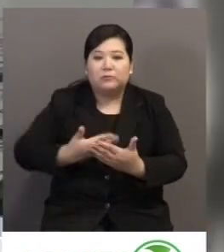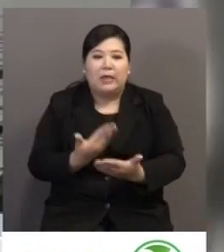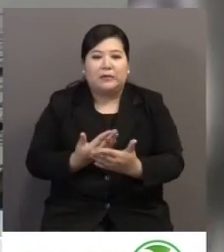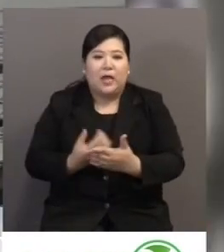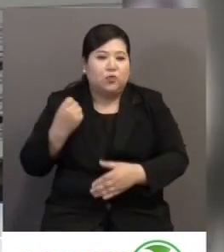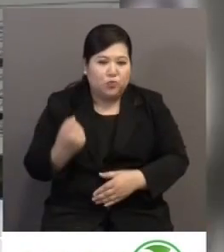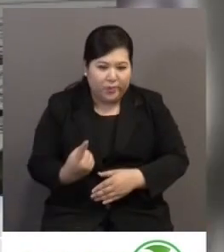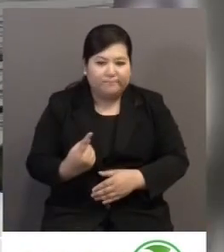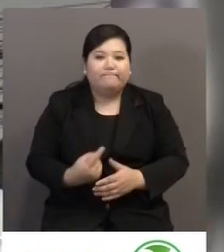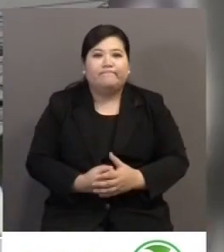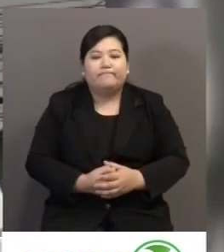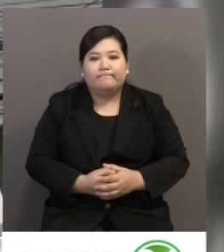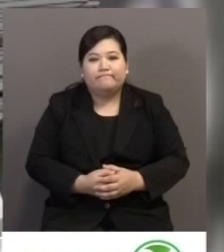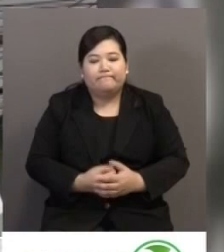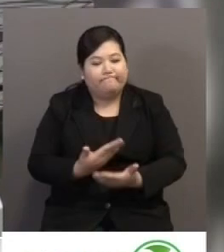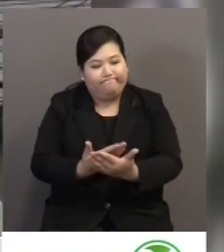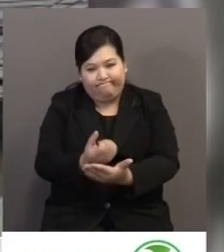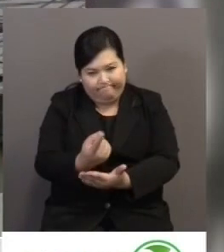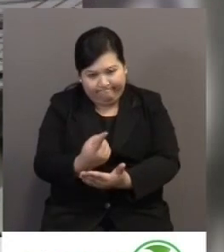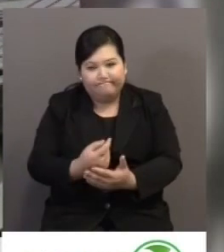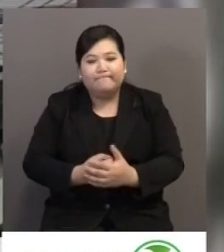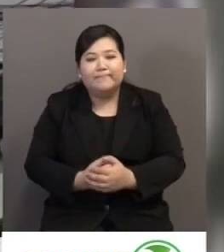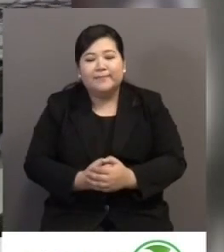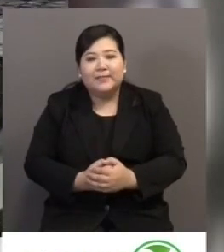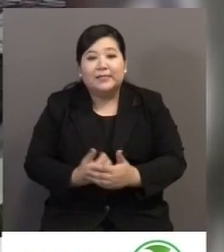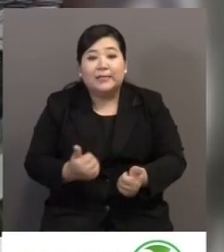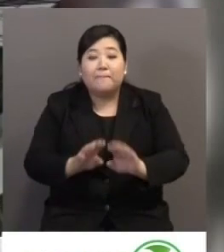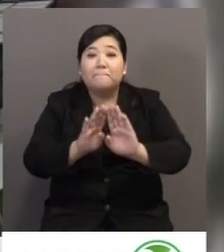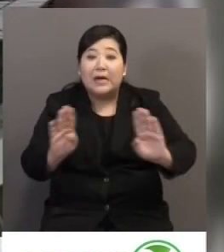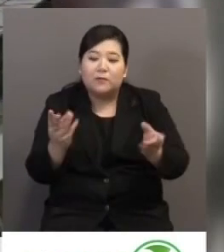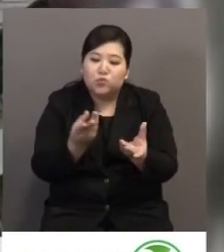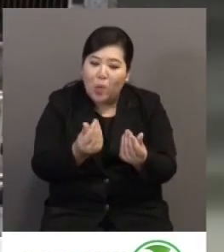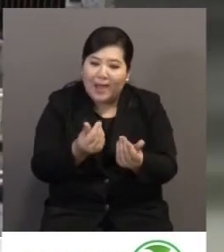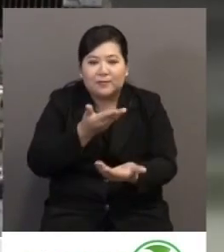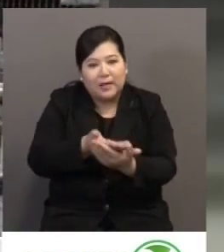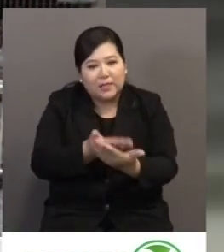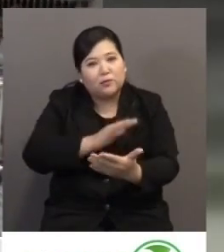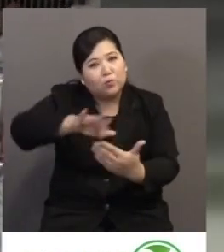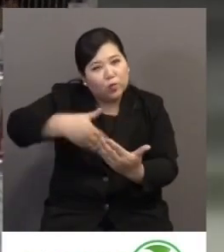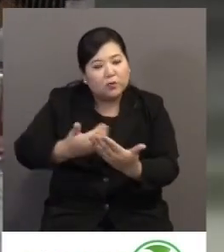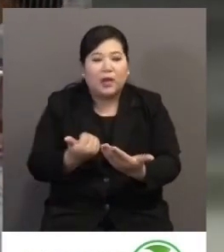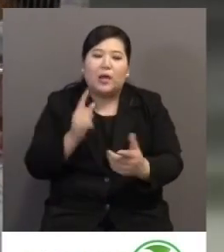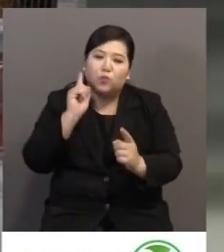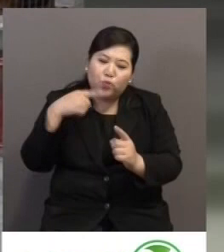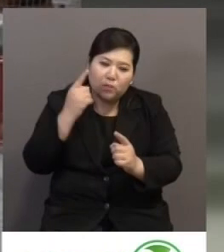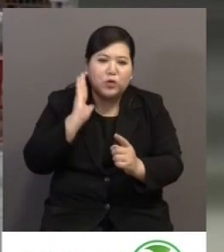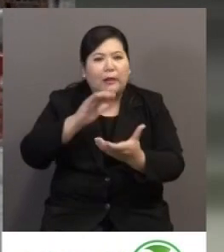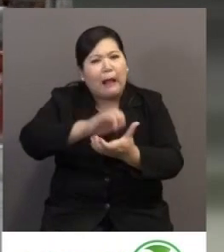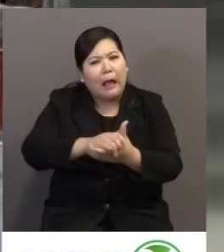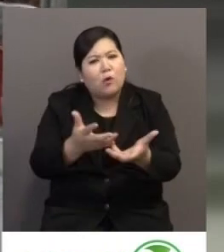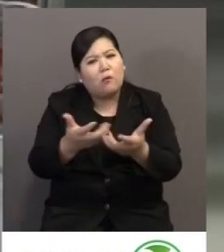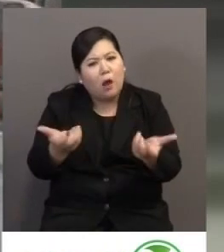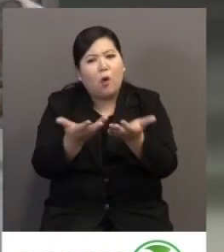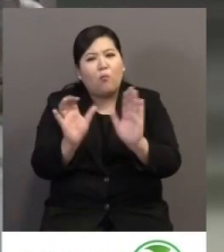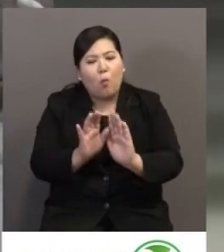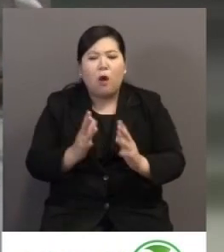ทำธุรกิจแทบทั้งสิ้นเลยค่ะคุณผู้ชมดังนั้นนะคะพอมีการเปิดเผยถึงทรัพย์สินมีการพูดถึงชีวิตสมรสของเจ๊เล้งแล้วที่ไม่ประสบความส